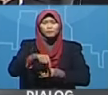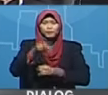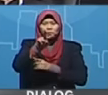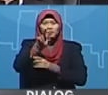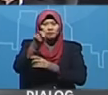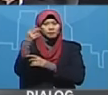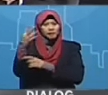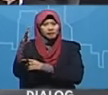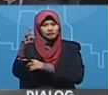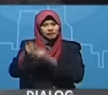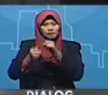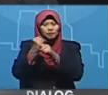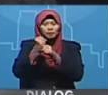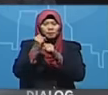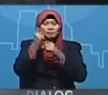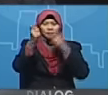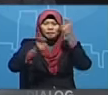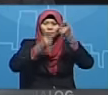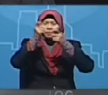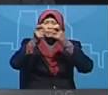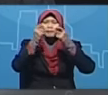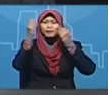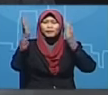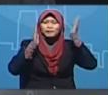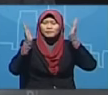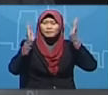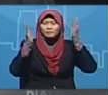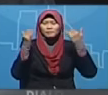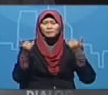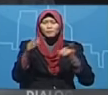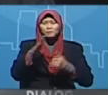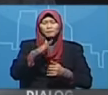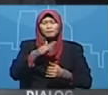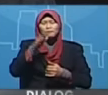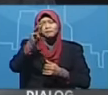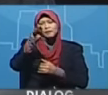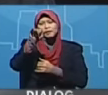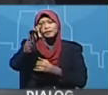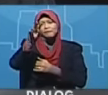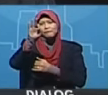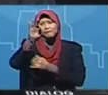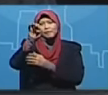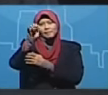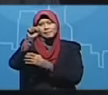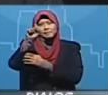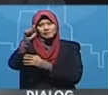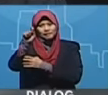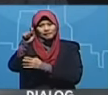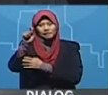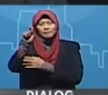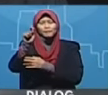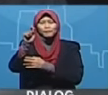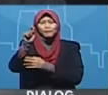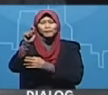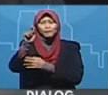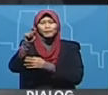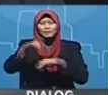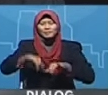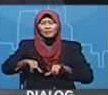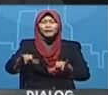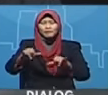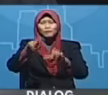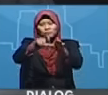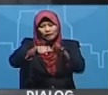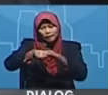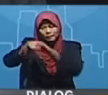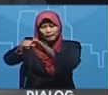2014 dan pada tahun ini kita mengadakan MyFest 2015, maknanya kita masih dapat menarik pelancong